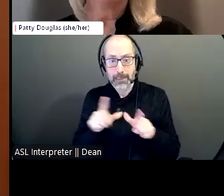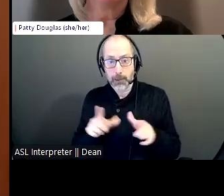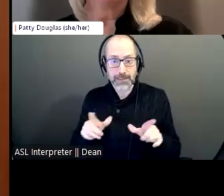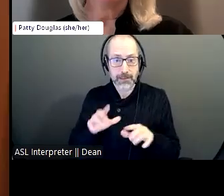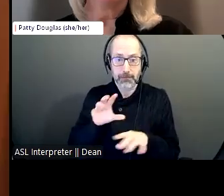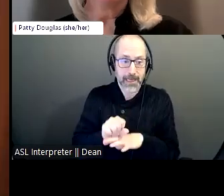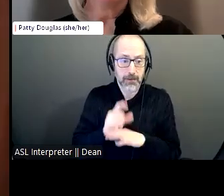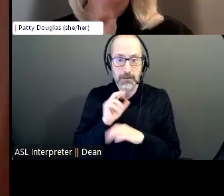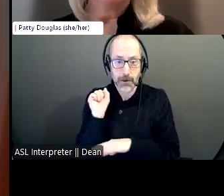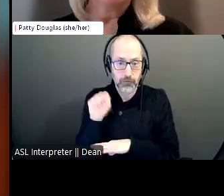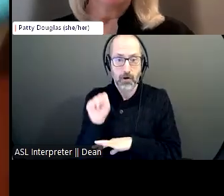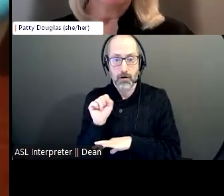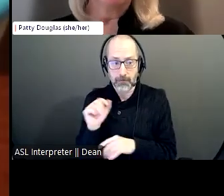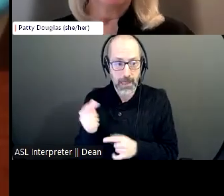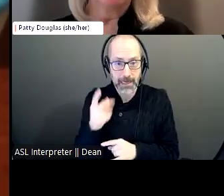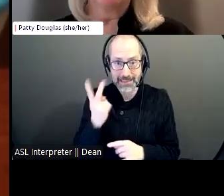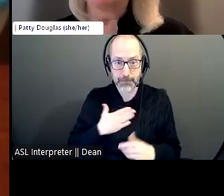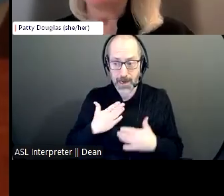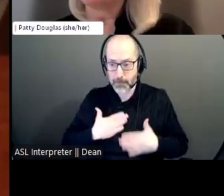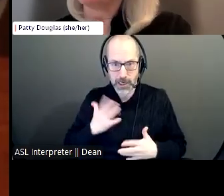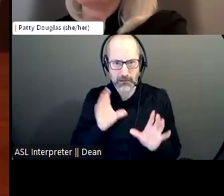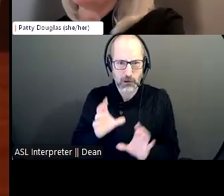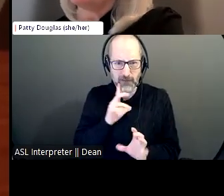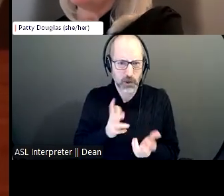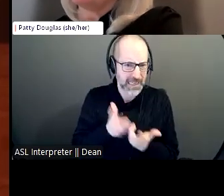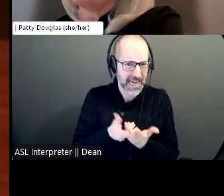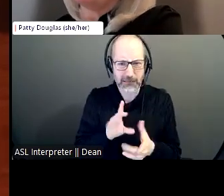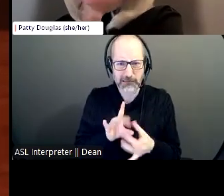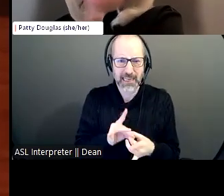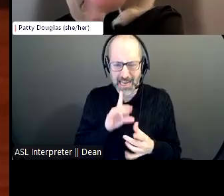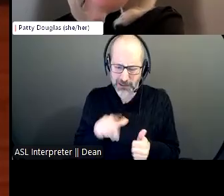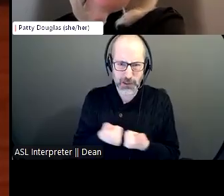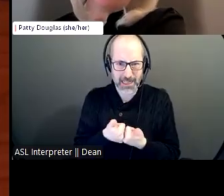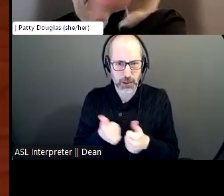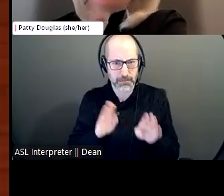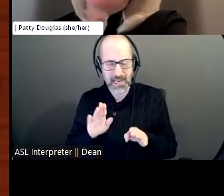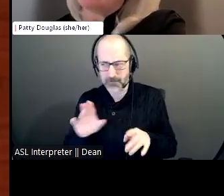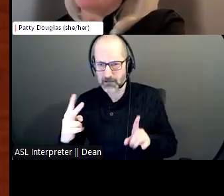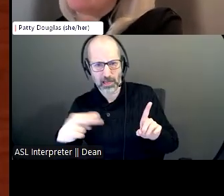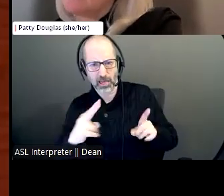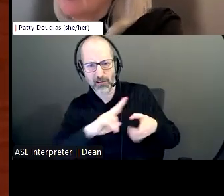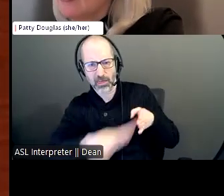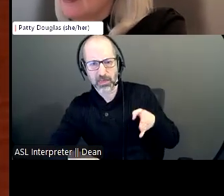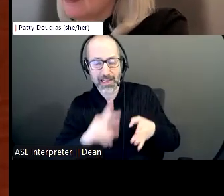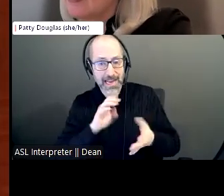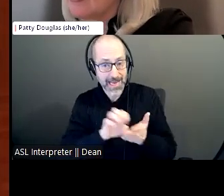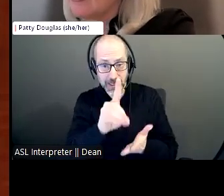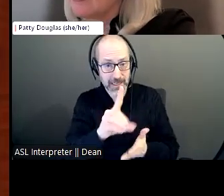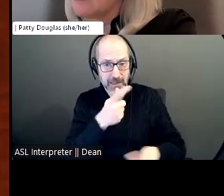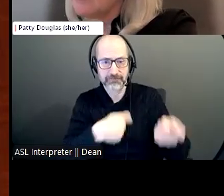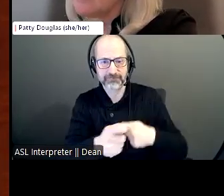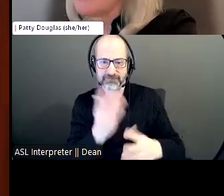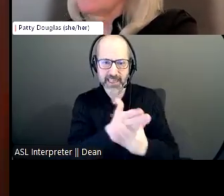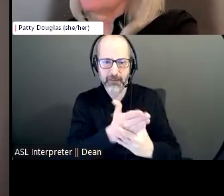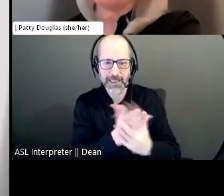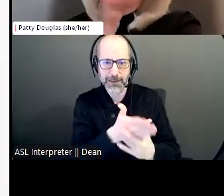le langage me fait bouger, mon corps cherche un lien comme un comportement difficile plutôt que l'éducation. Moi, j'obtiens de